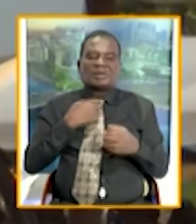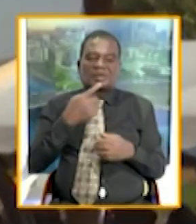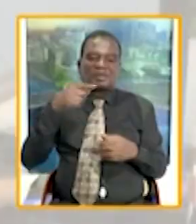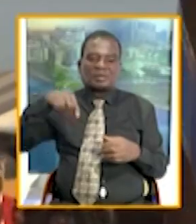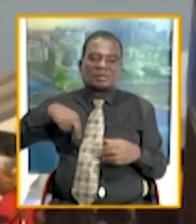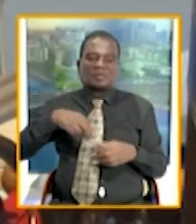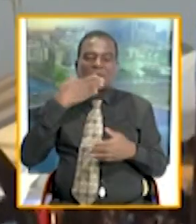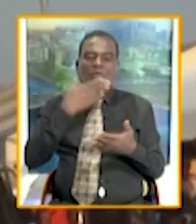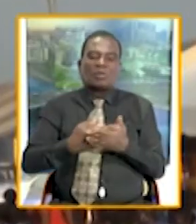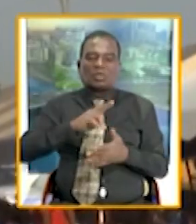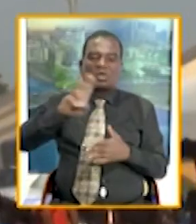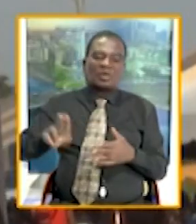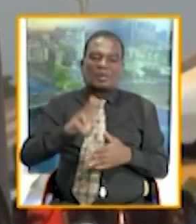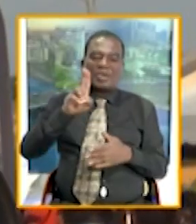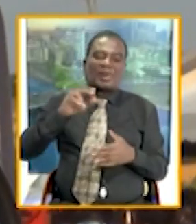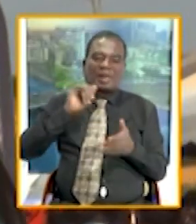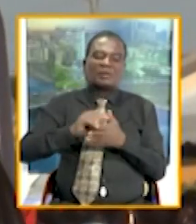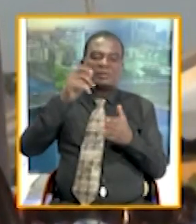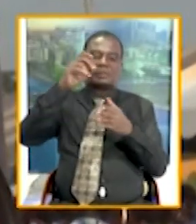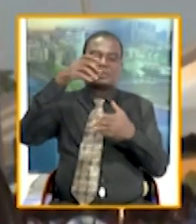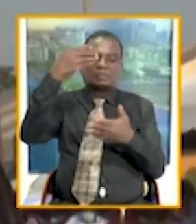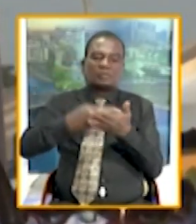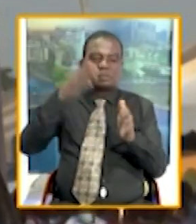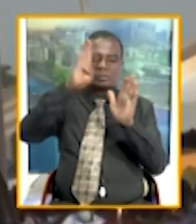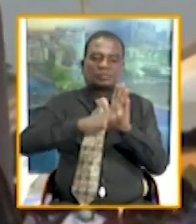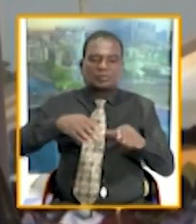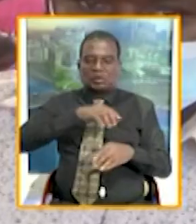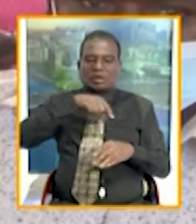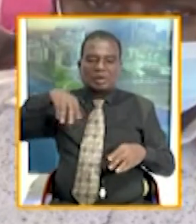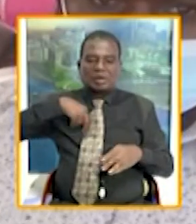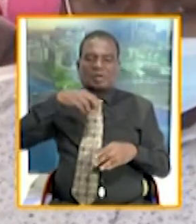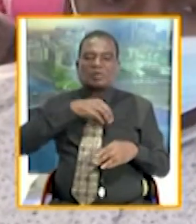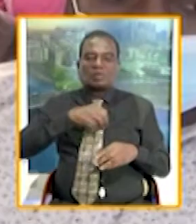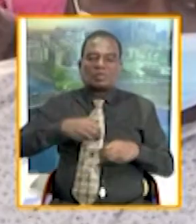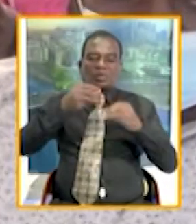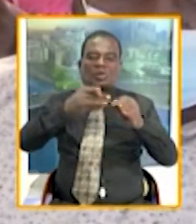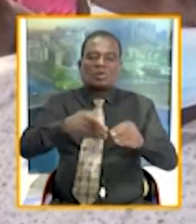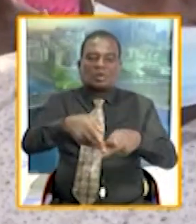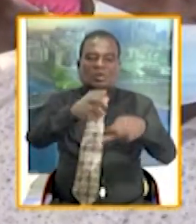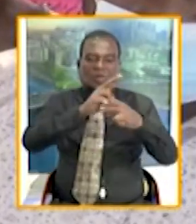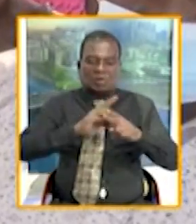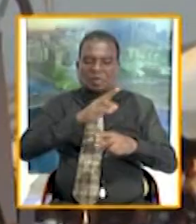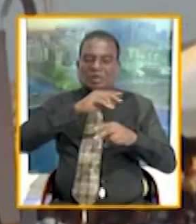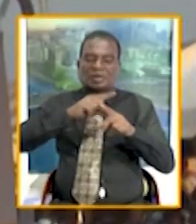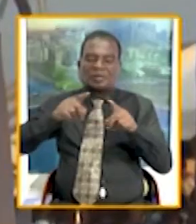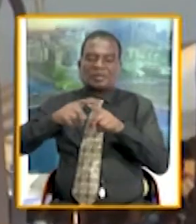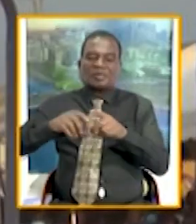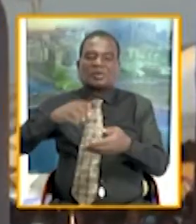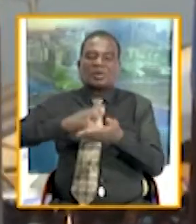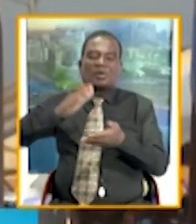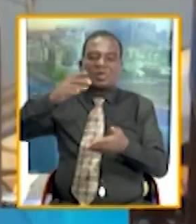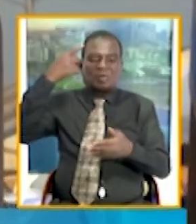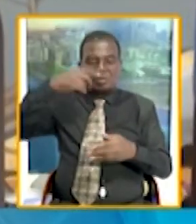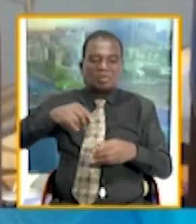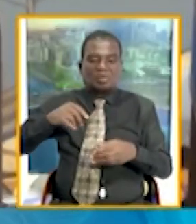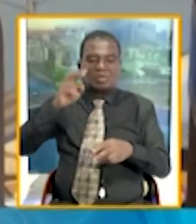nous ferons bon usage de ce financement et que nous rembourserons les différents montants mis à notre disposition